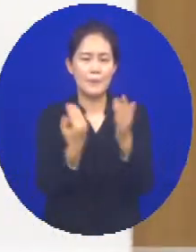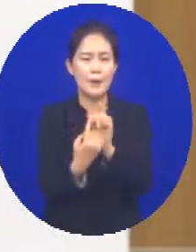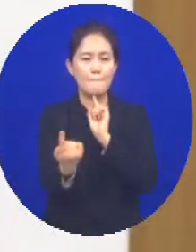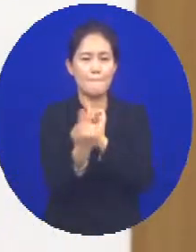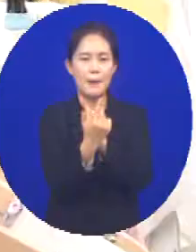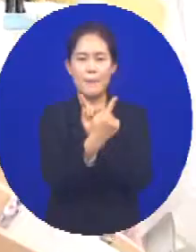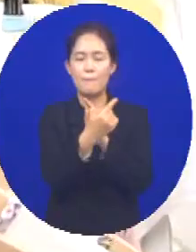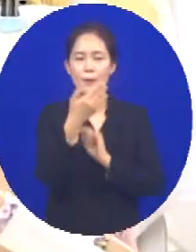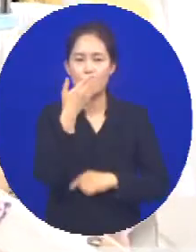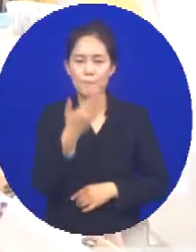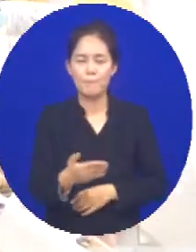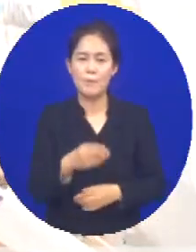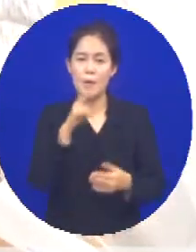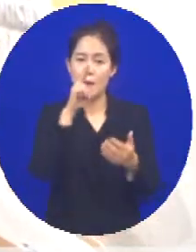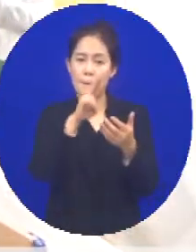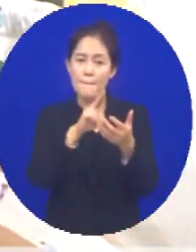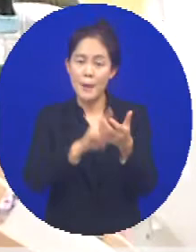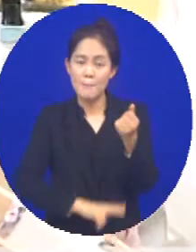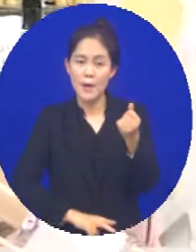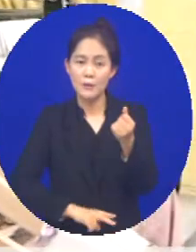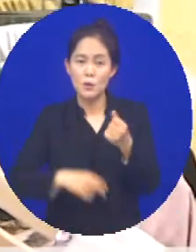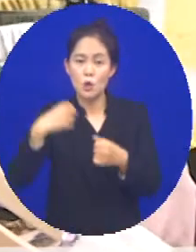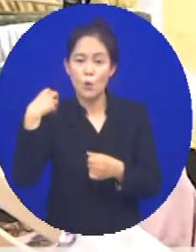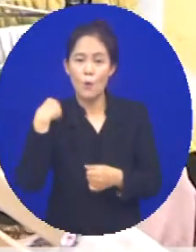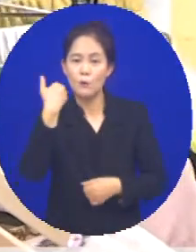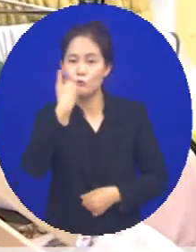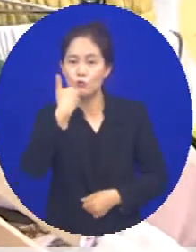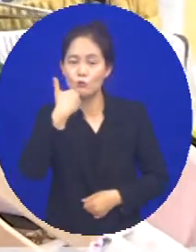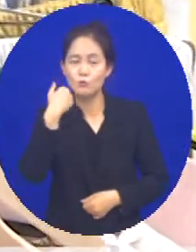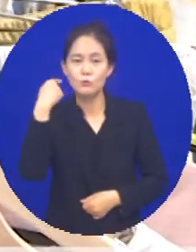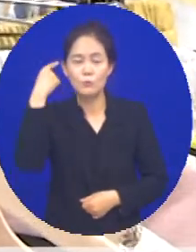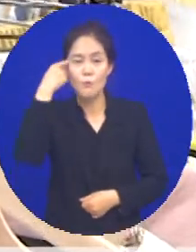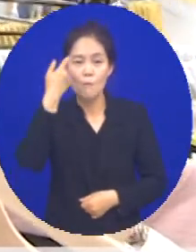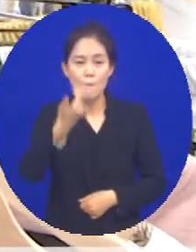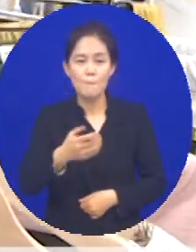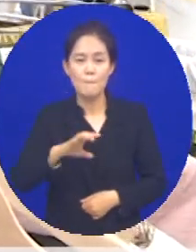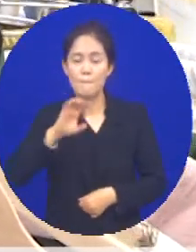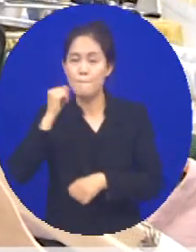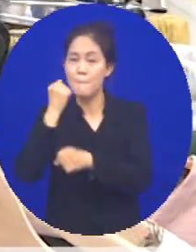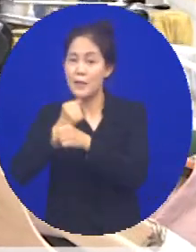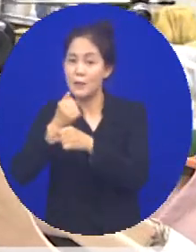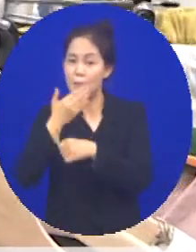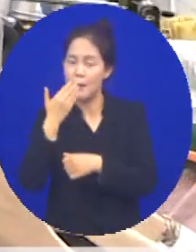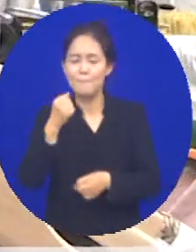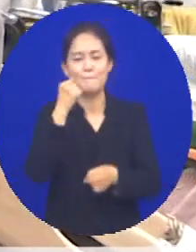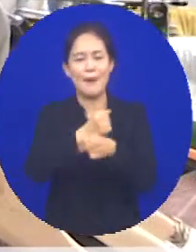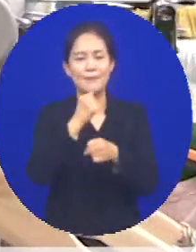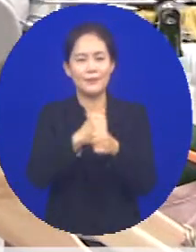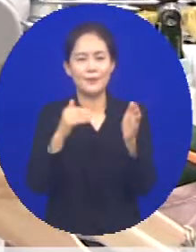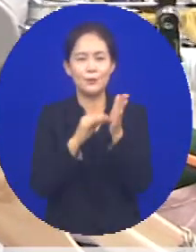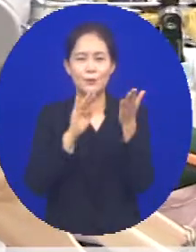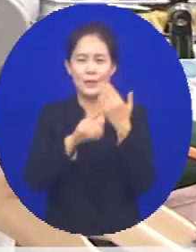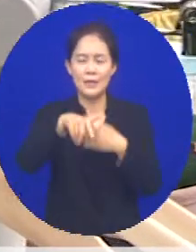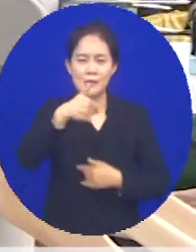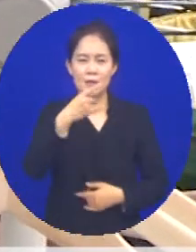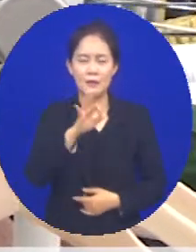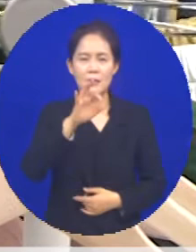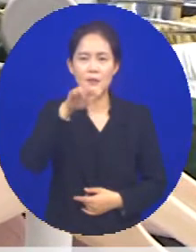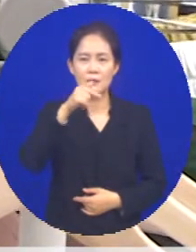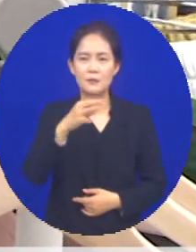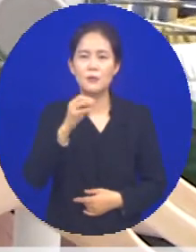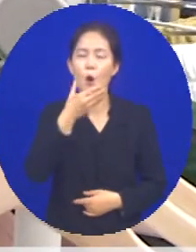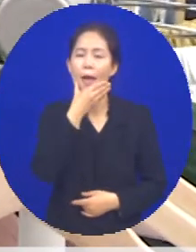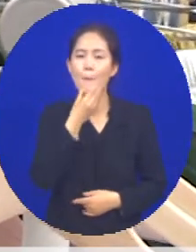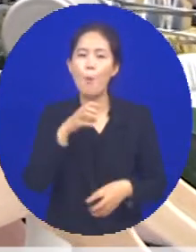만났습니다 누가 판매하는 역활을 하나요 아 그렇게 만들어 풀려 가나 저희가 이렇게 만들어서 기흥역